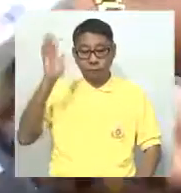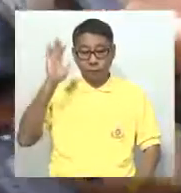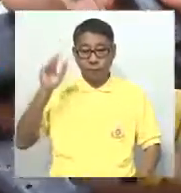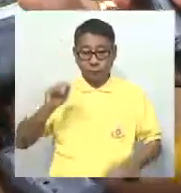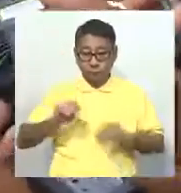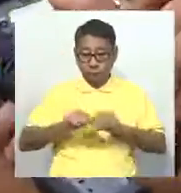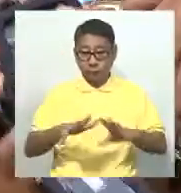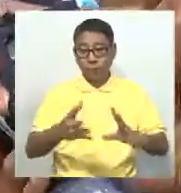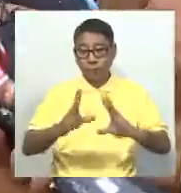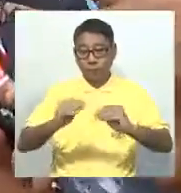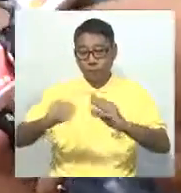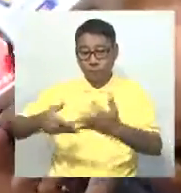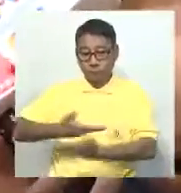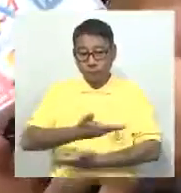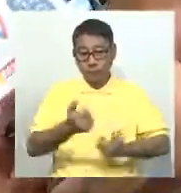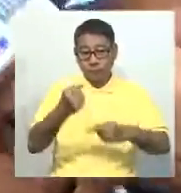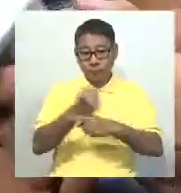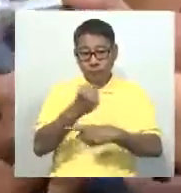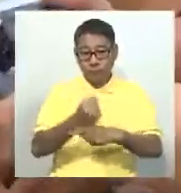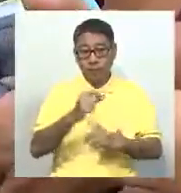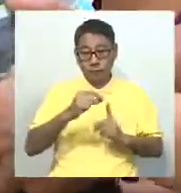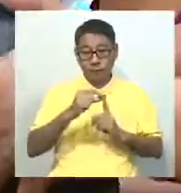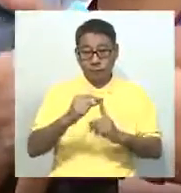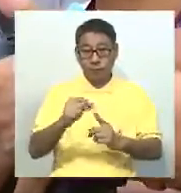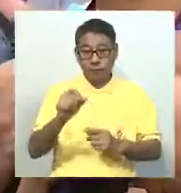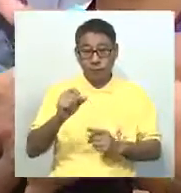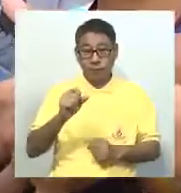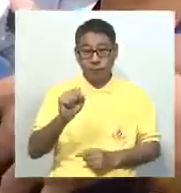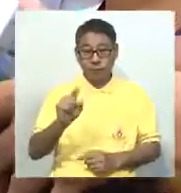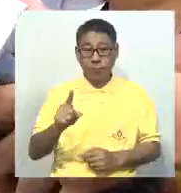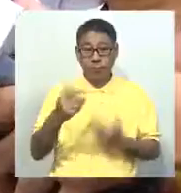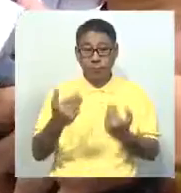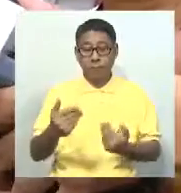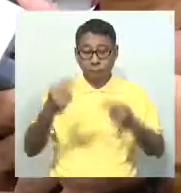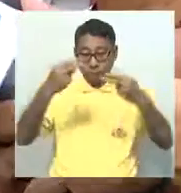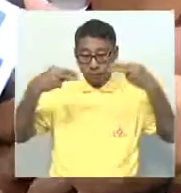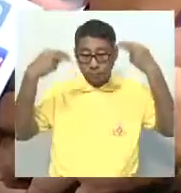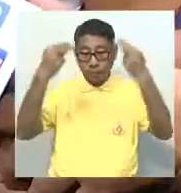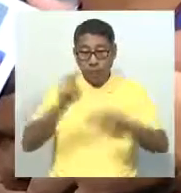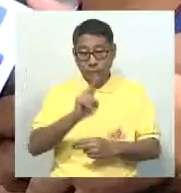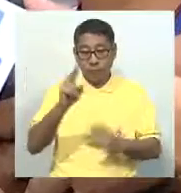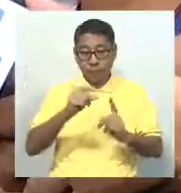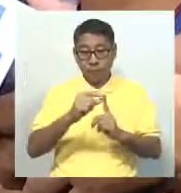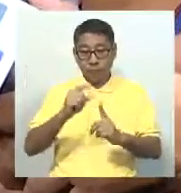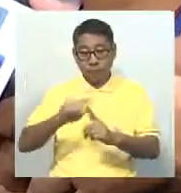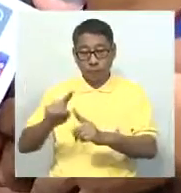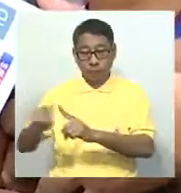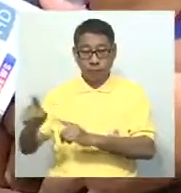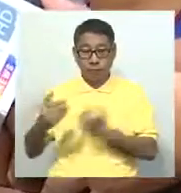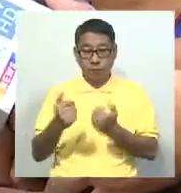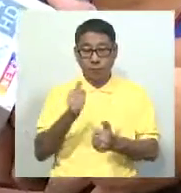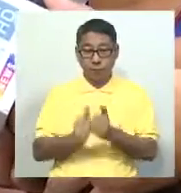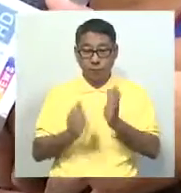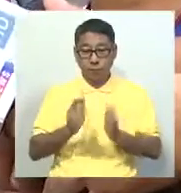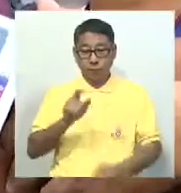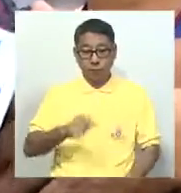คะว่าการประชุมครั้งนี้มีการซักซ้อมคำราชาศัพท์เนื่องจากมีความกังวลเกี่ยวกับการใช้คำราชาศัพท์ต่างๆซึ่งทุกฝ่